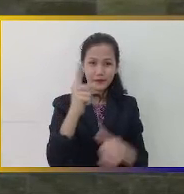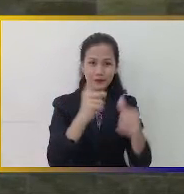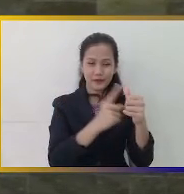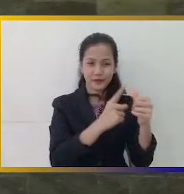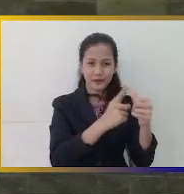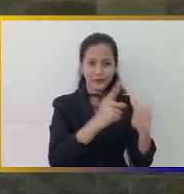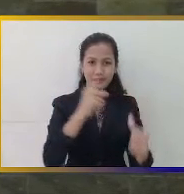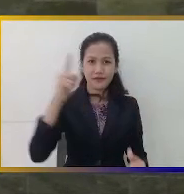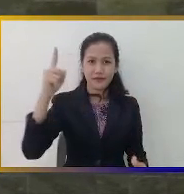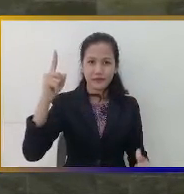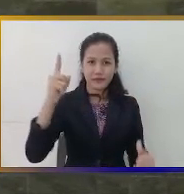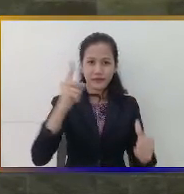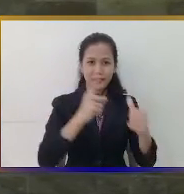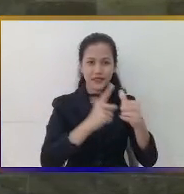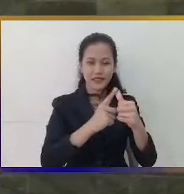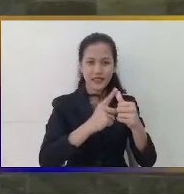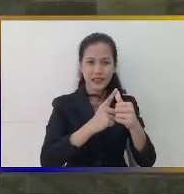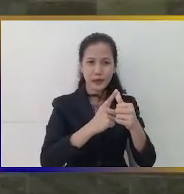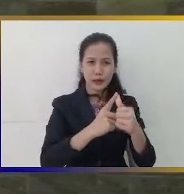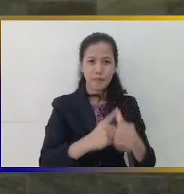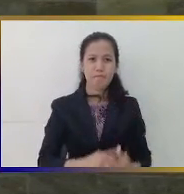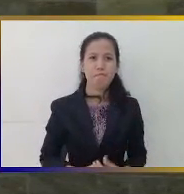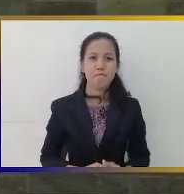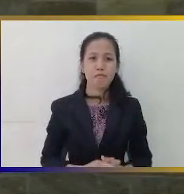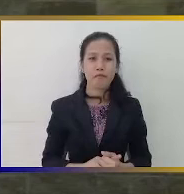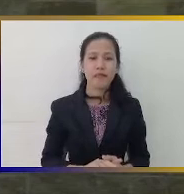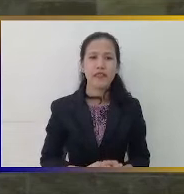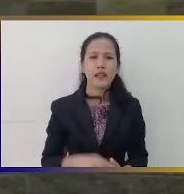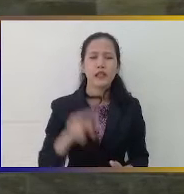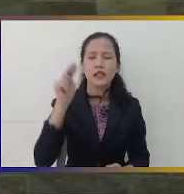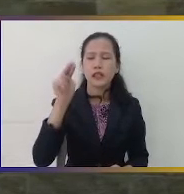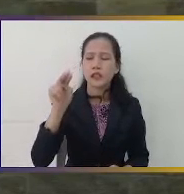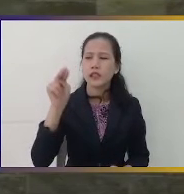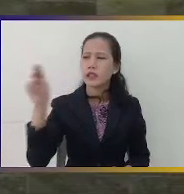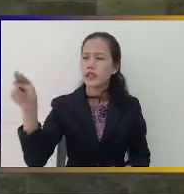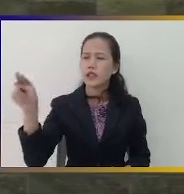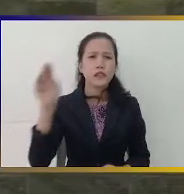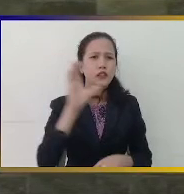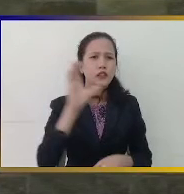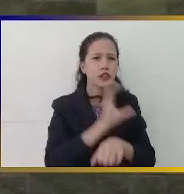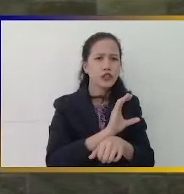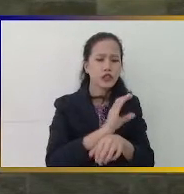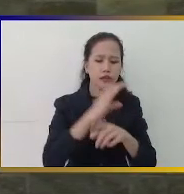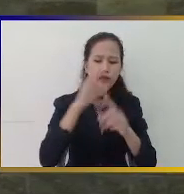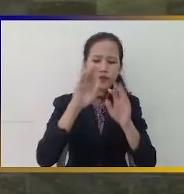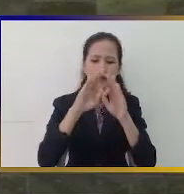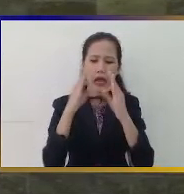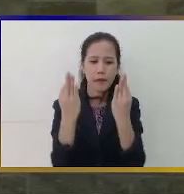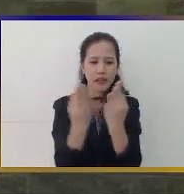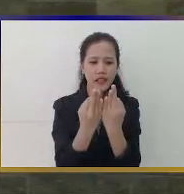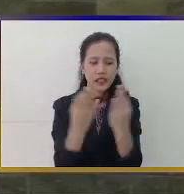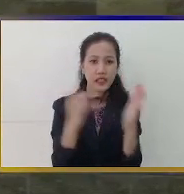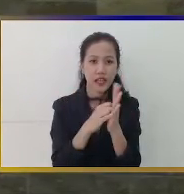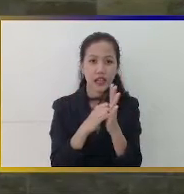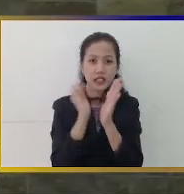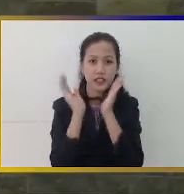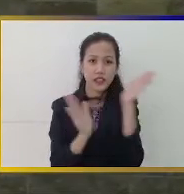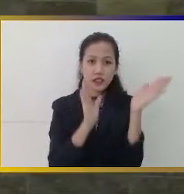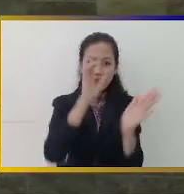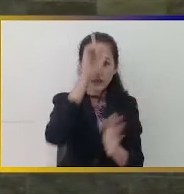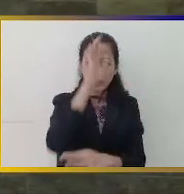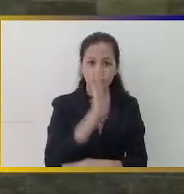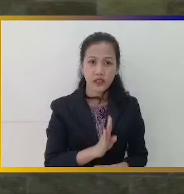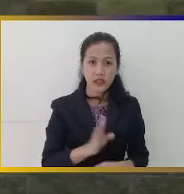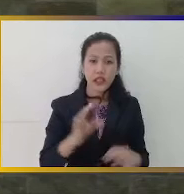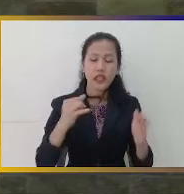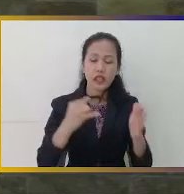kailangan po ng church ang bawat family na maglilingkod sa Panginoon. That's right. And it will all start, kapatid, sa